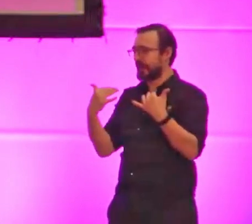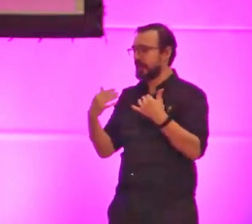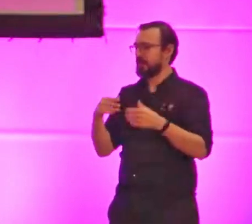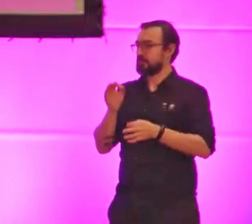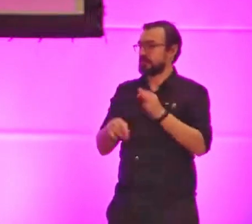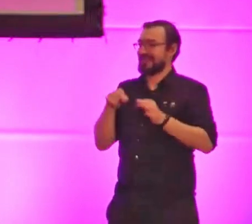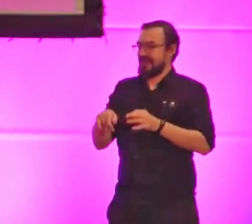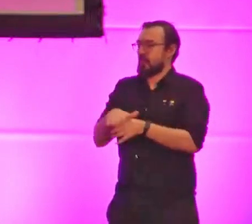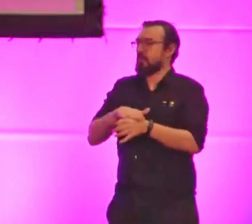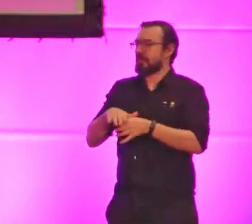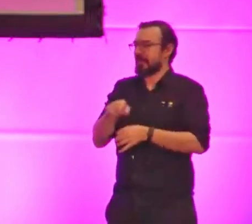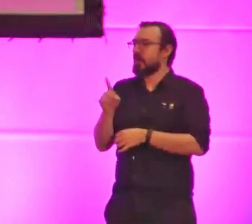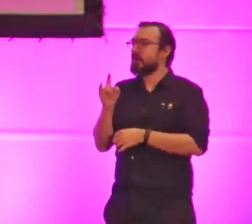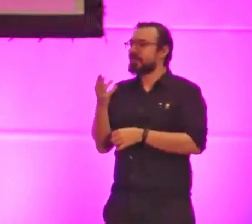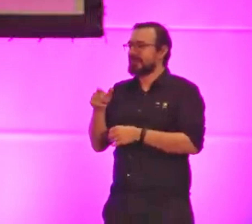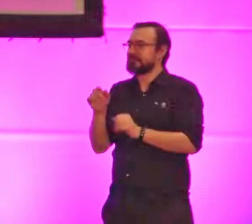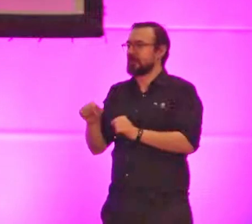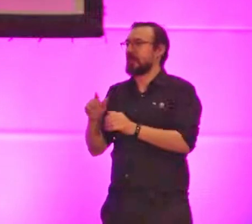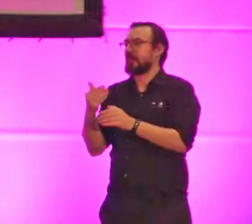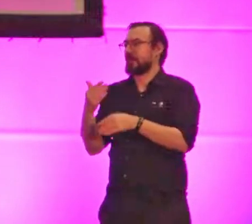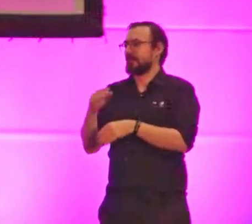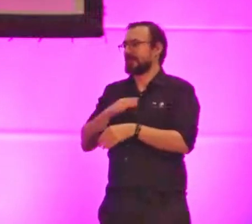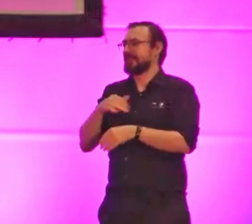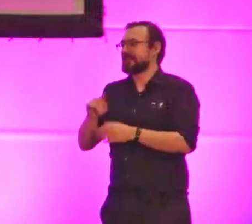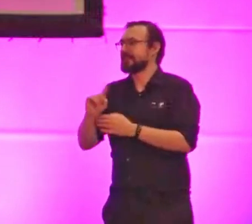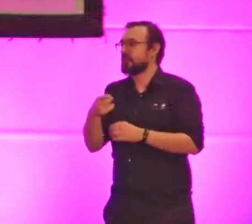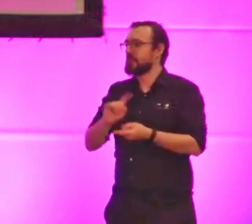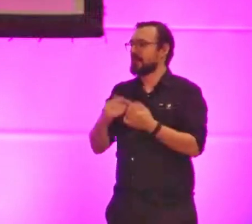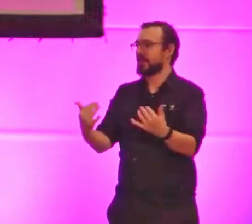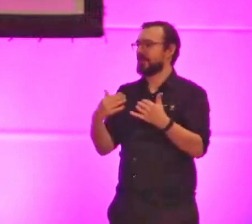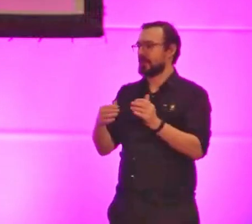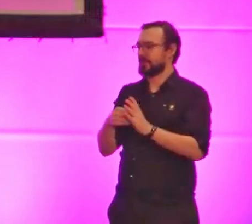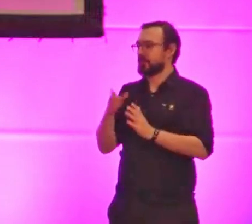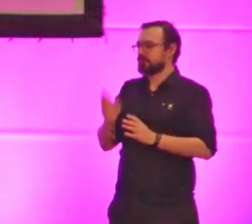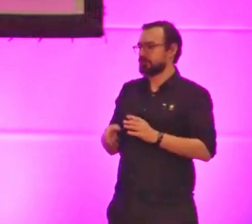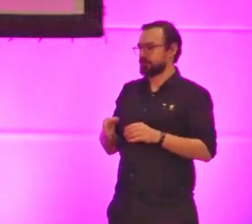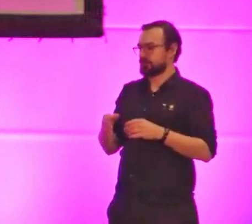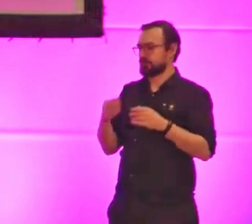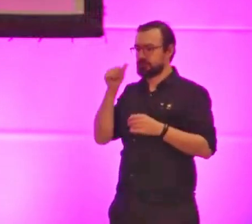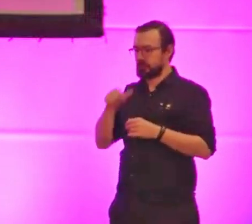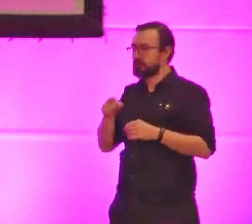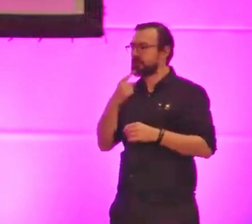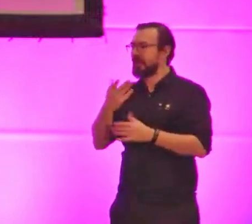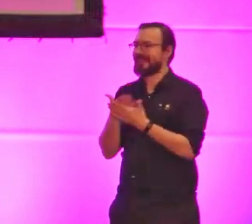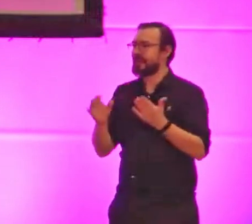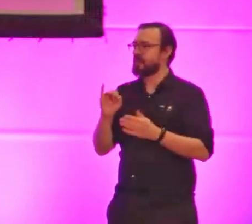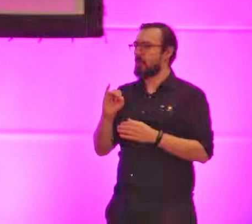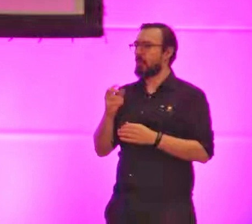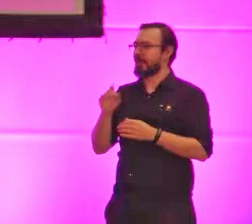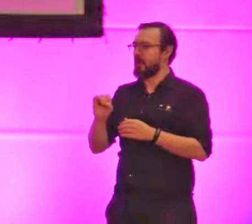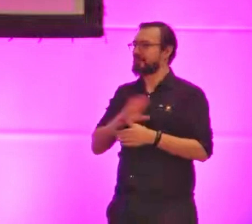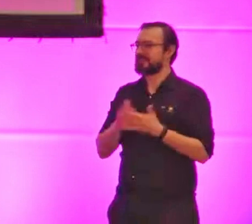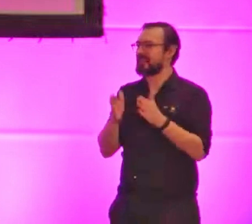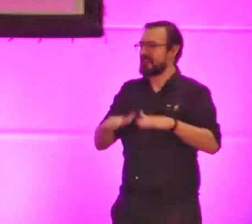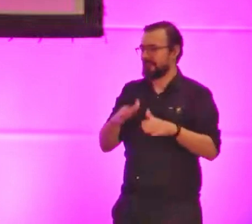i det området där Lundin kommer att vara sen. De blev attackerade för sydsudaneserna hade sagt ingen olja utan fred,